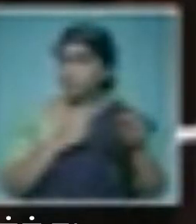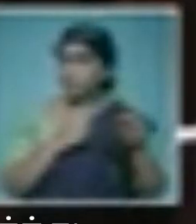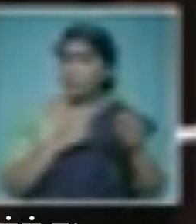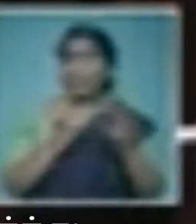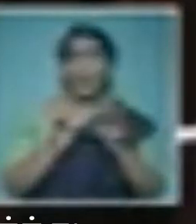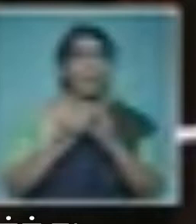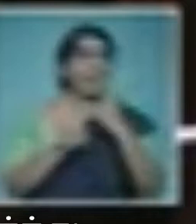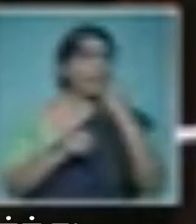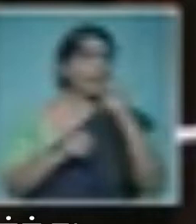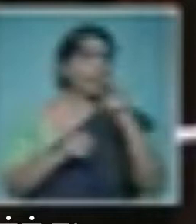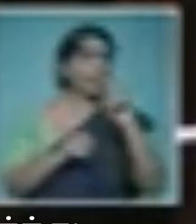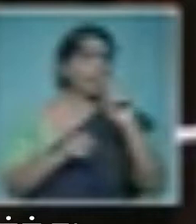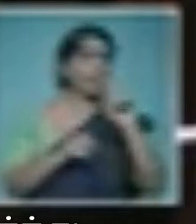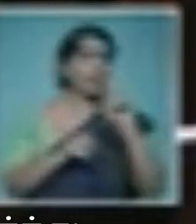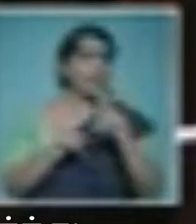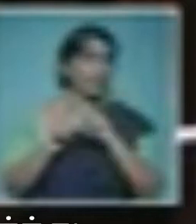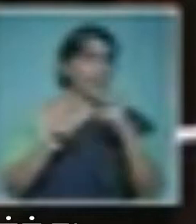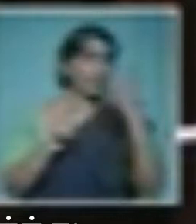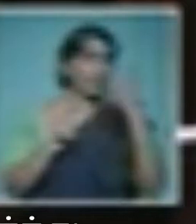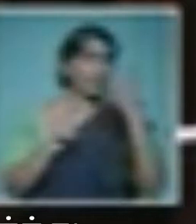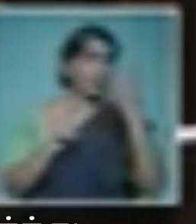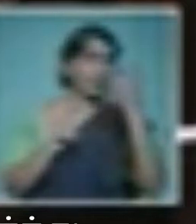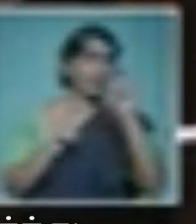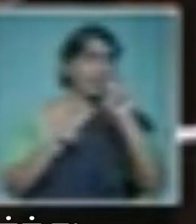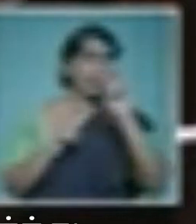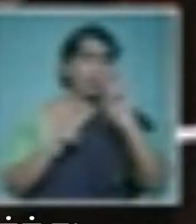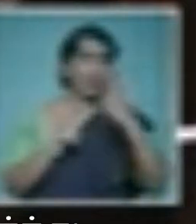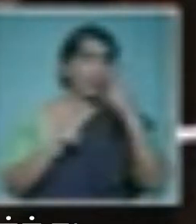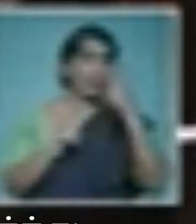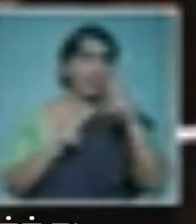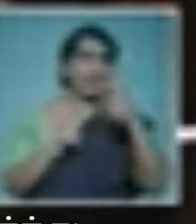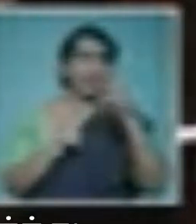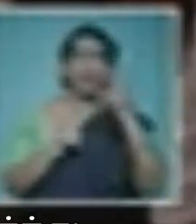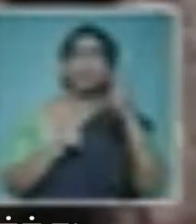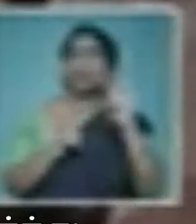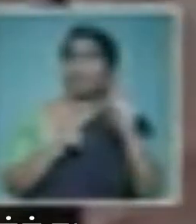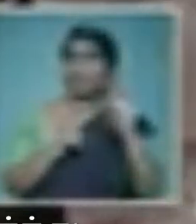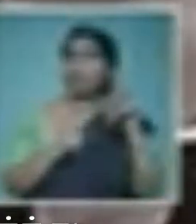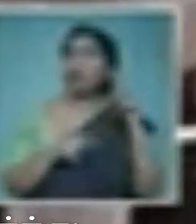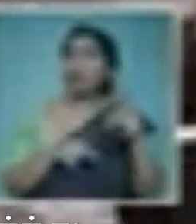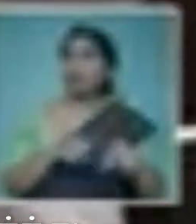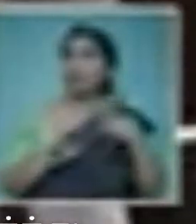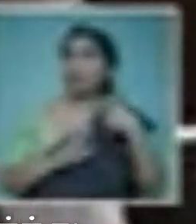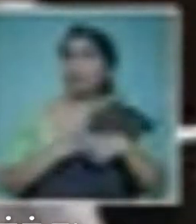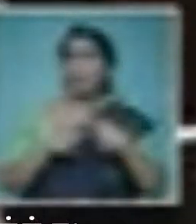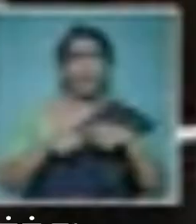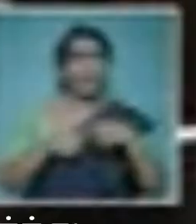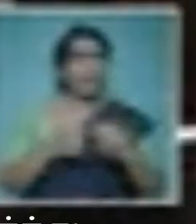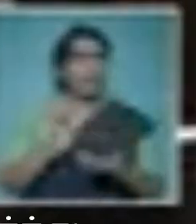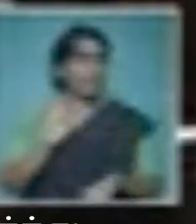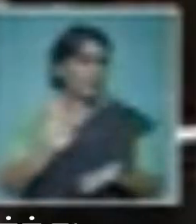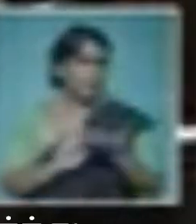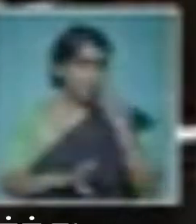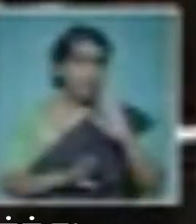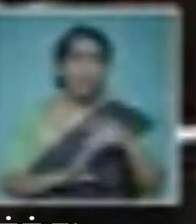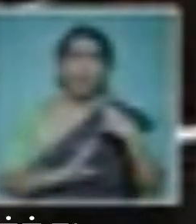බිලියන 1021ක් ඉඳන් 2023 බජට් එක බිලියන 1114යි වැඩිලා තියෙන්නේ. දැන් අද රටේ උද්දමනය වැඩි වෙනකොට